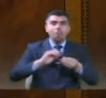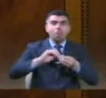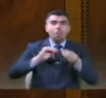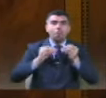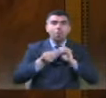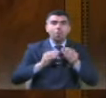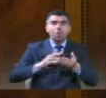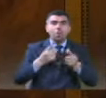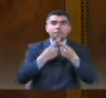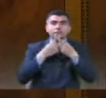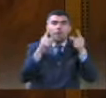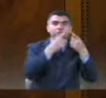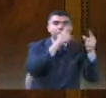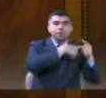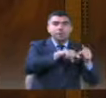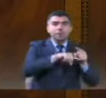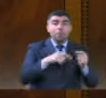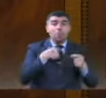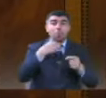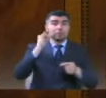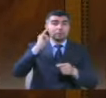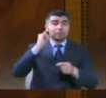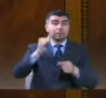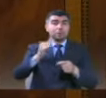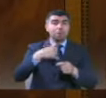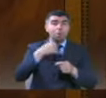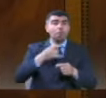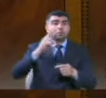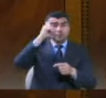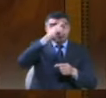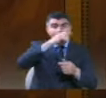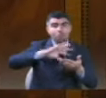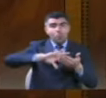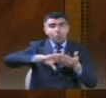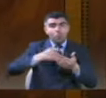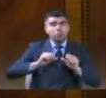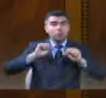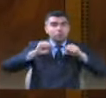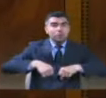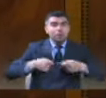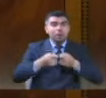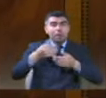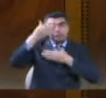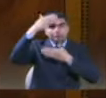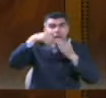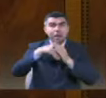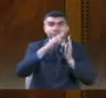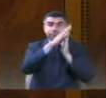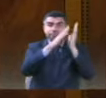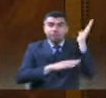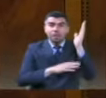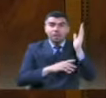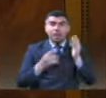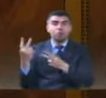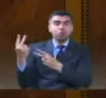العديد من القطاعات، مما يضرب في الصميم التوجه الذي نتوخاه من أن يصبح المغرب وجهة استثمارية